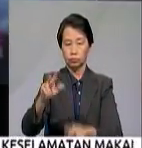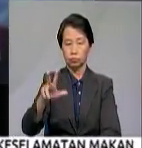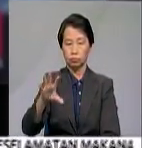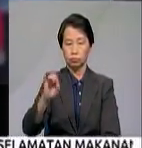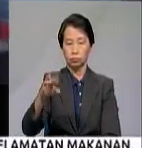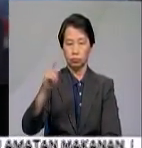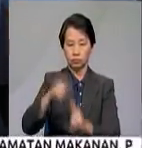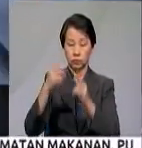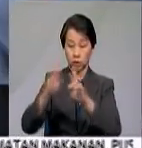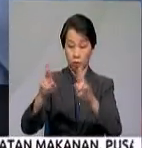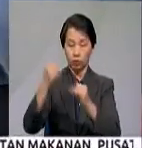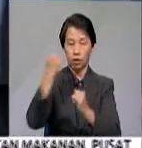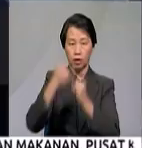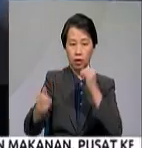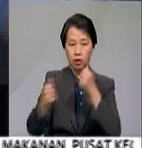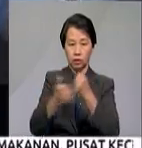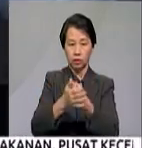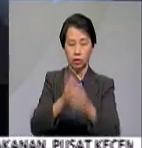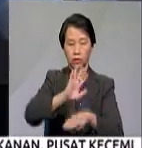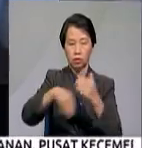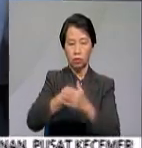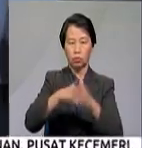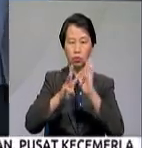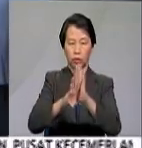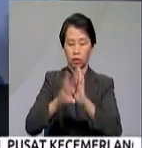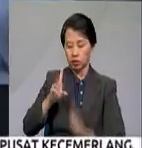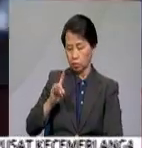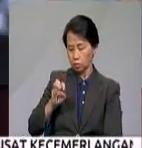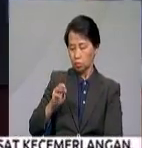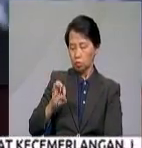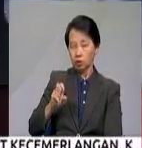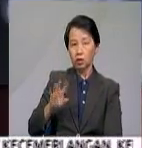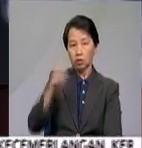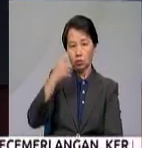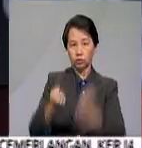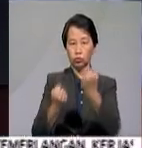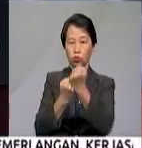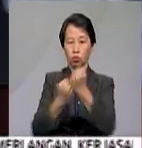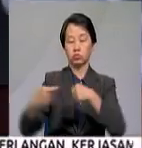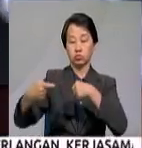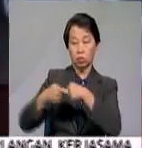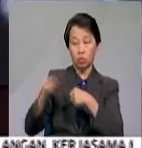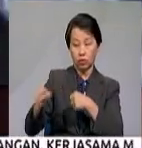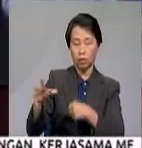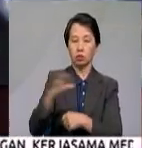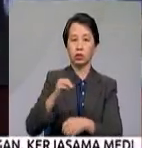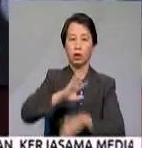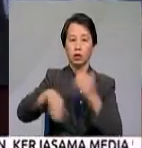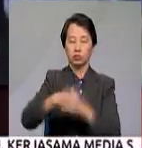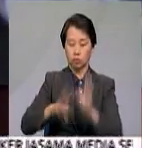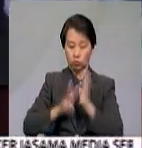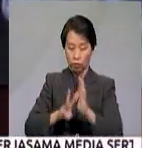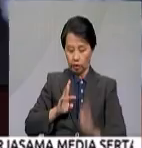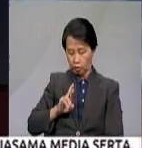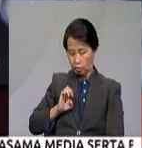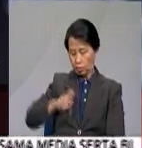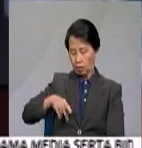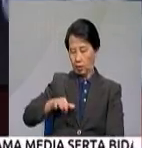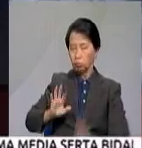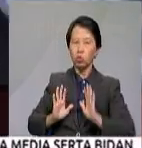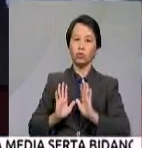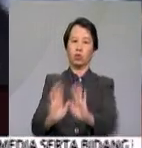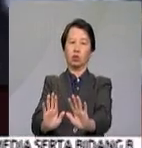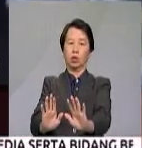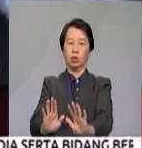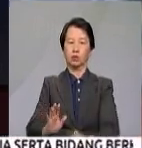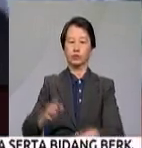pada Rabu berakhir dengan hampir kesemua wakil Demokrat mengundi untuk menyokong dakwaan, manakala kesemua wakil Republican menolak.